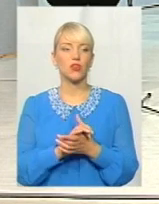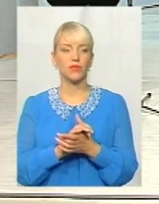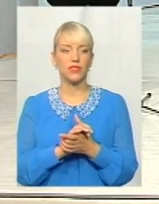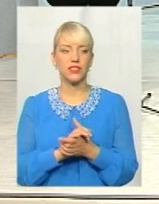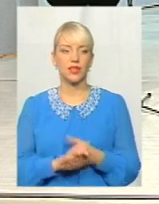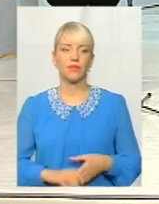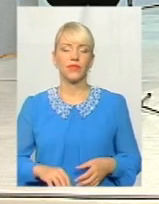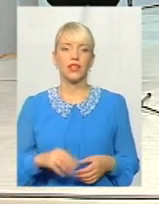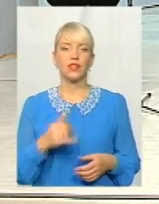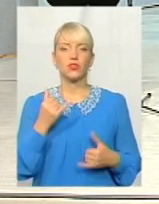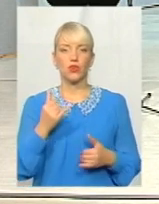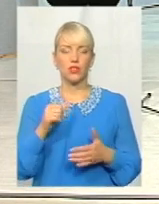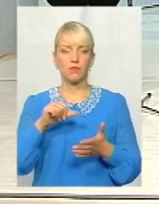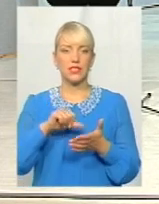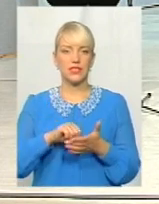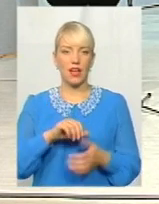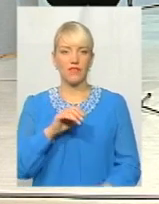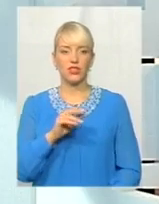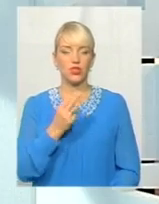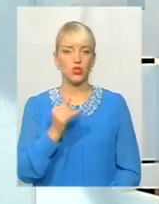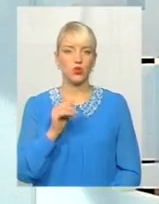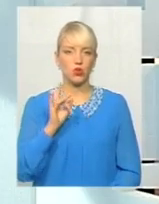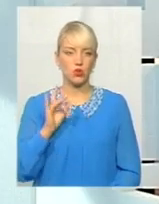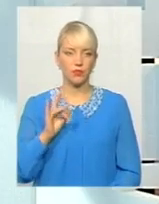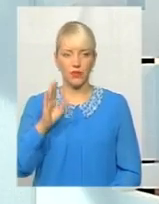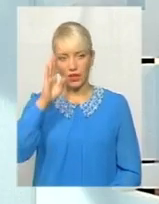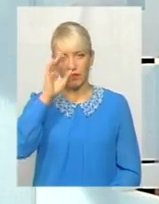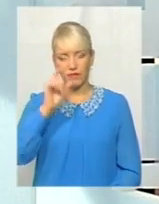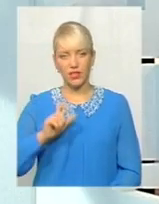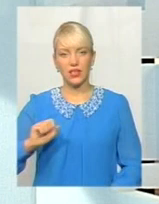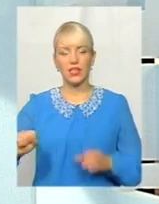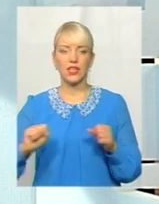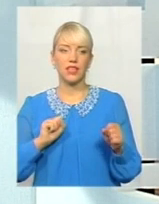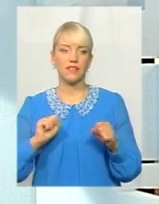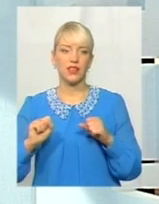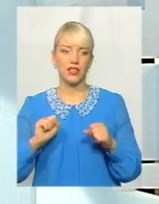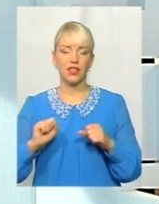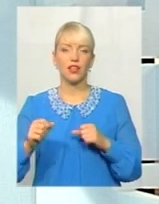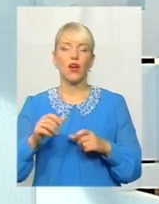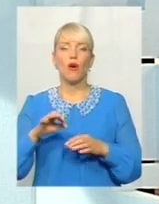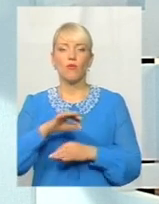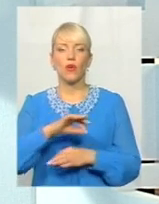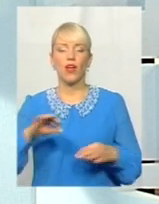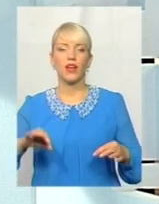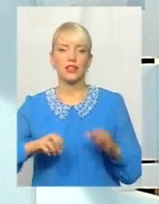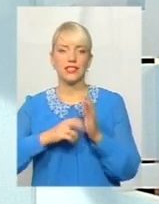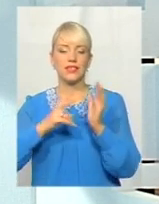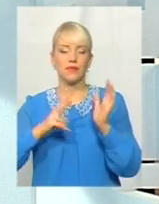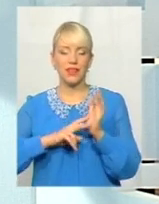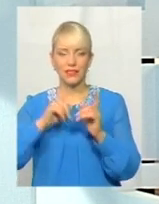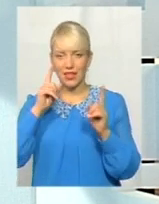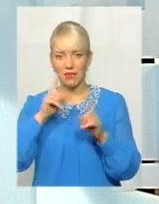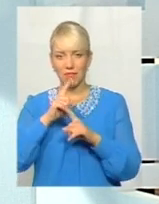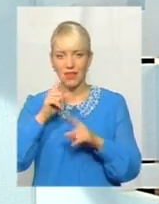В нас сьогодні представлений Сергій Щур, він керівник проєкту «17 міні-грантів